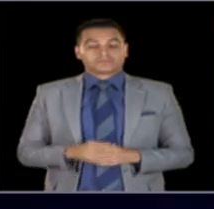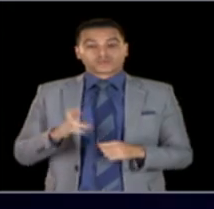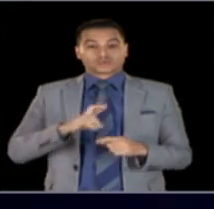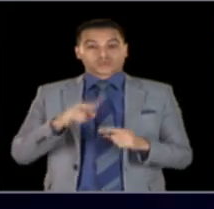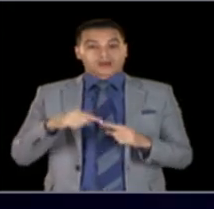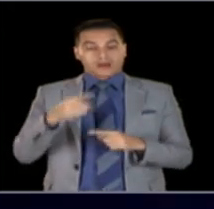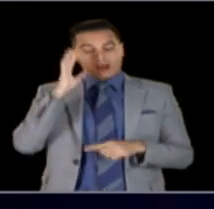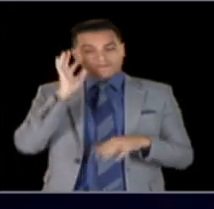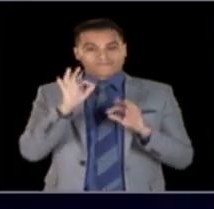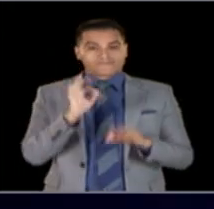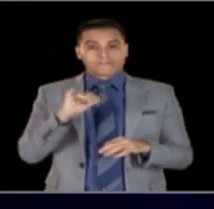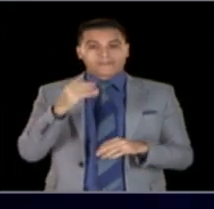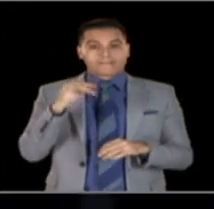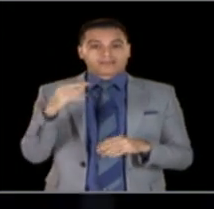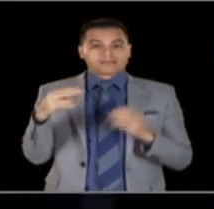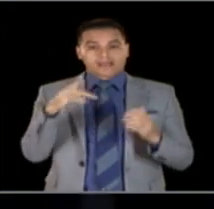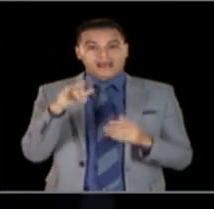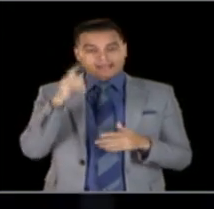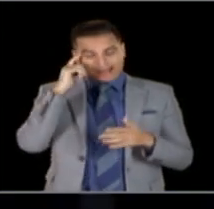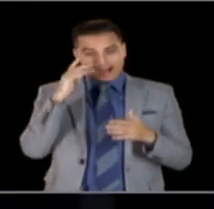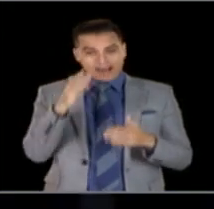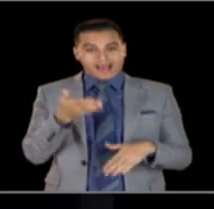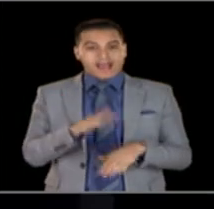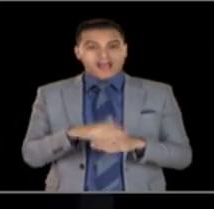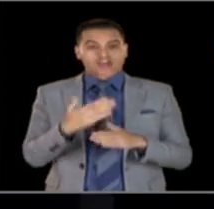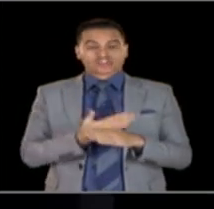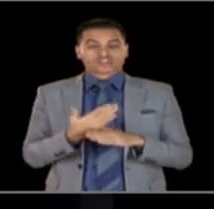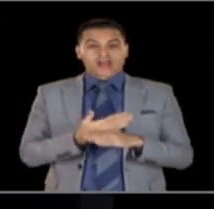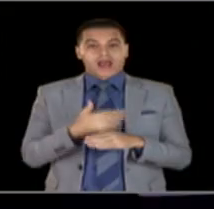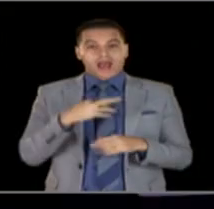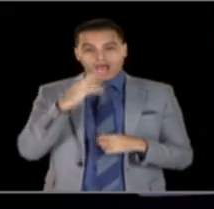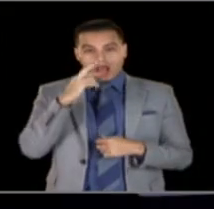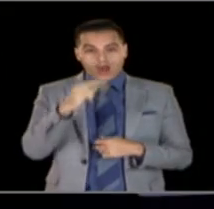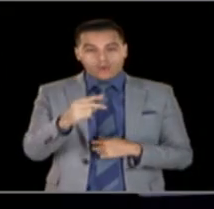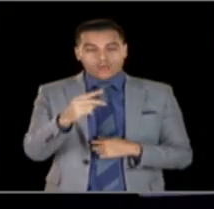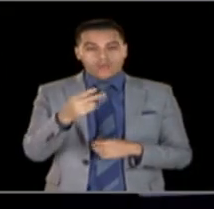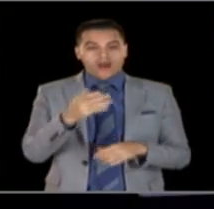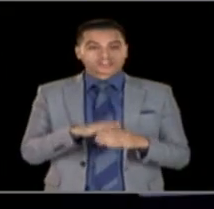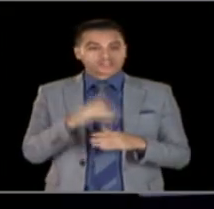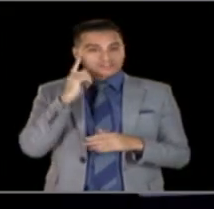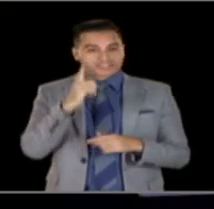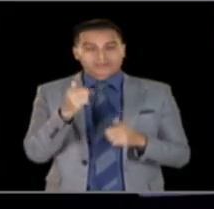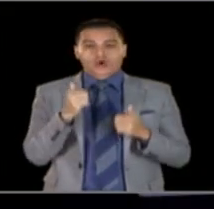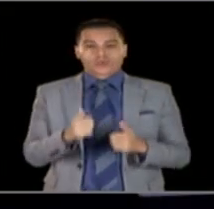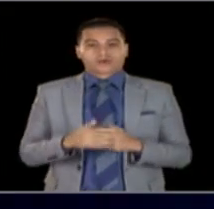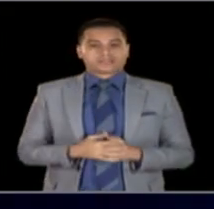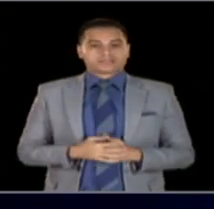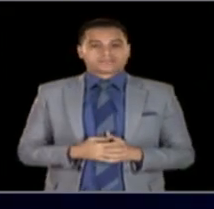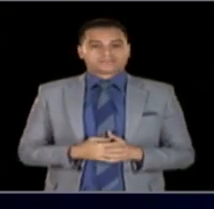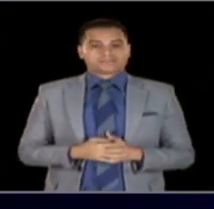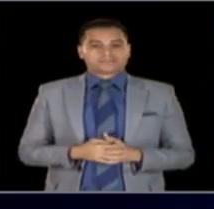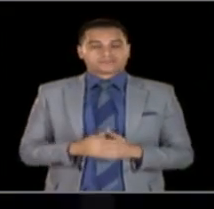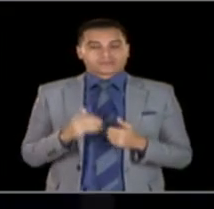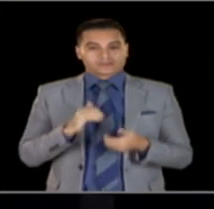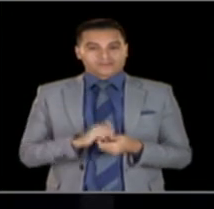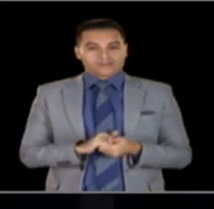السؤال اللي جاي محمد يا علي ركز معايا علشان انا هقوله علشان تسمعه كويس. حاضر.